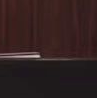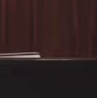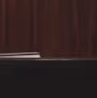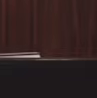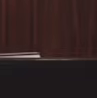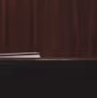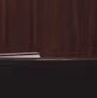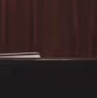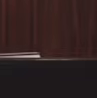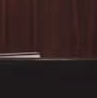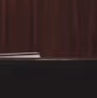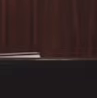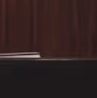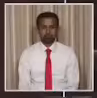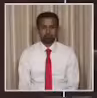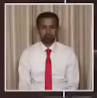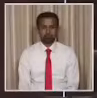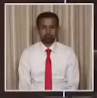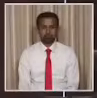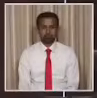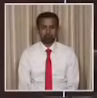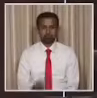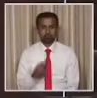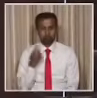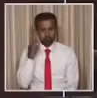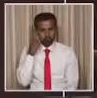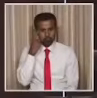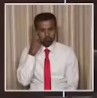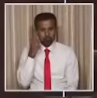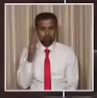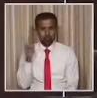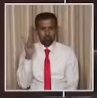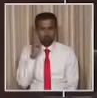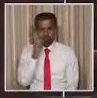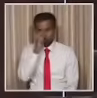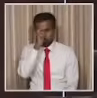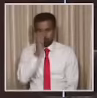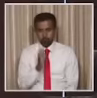garu mulasan obon mantumani mangitane Ranil Wickremasinghe mettuma